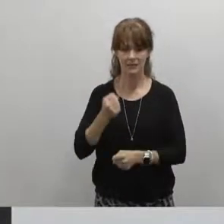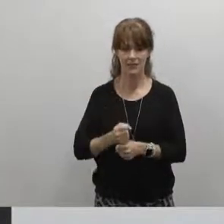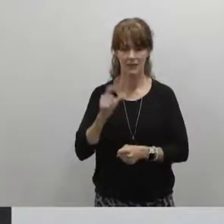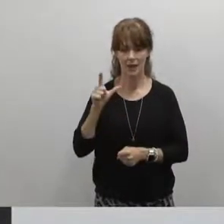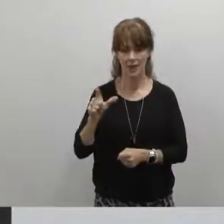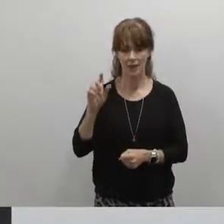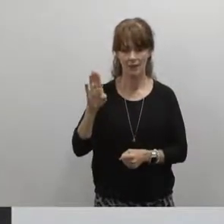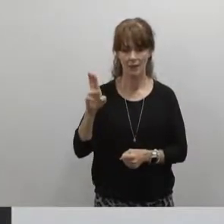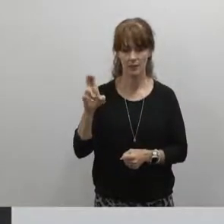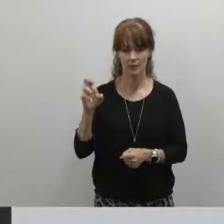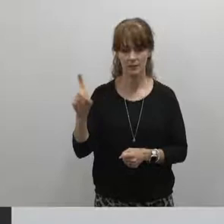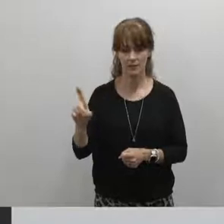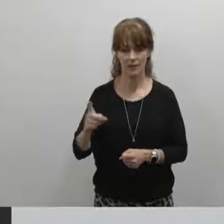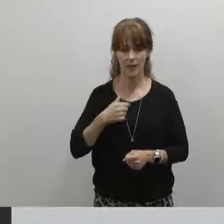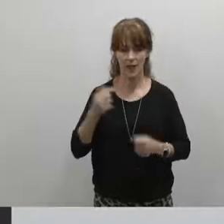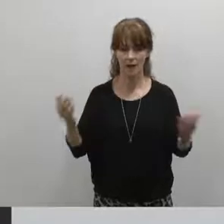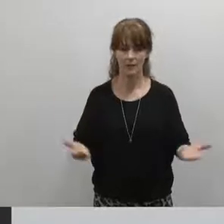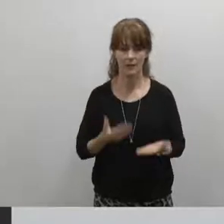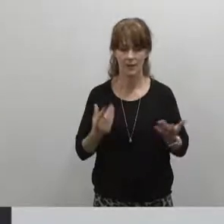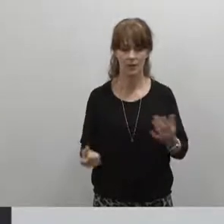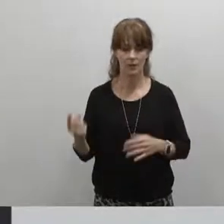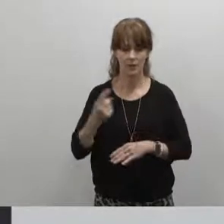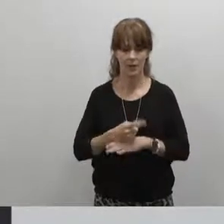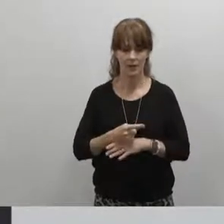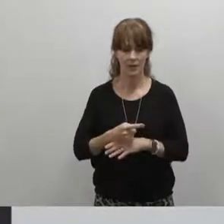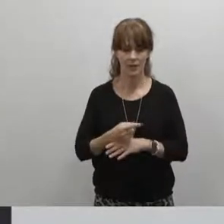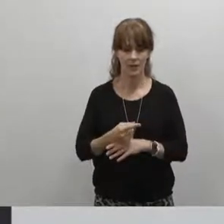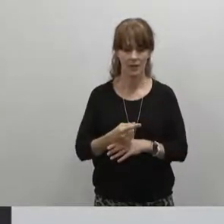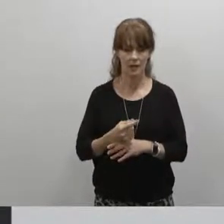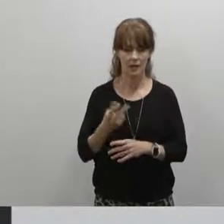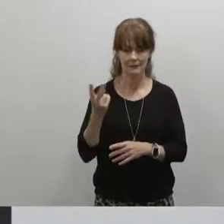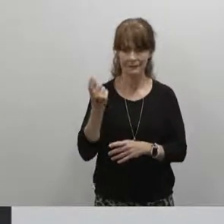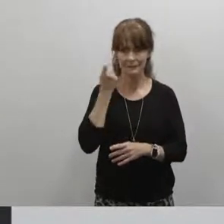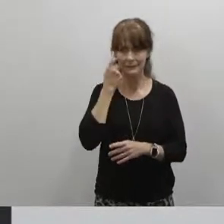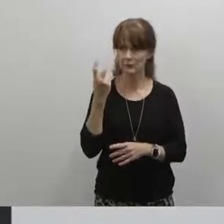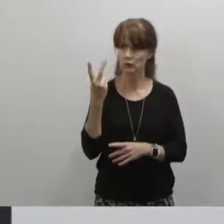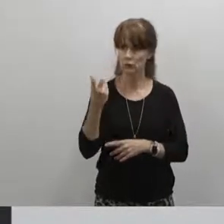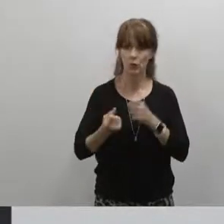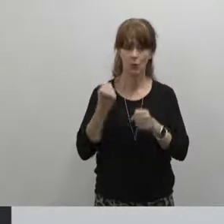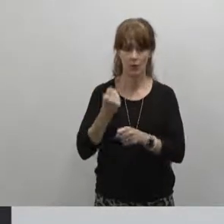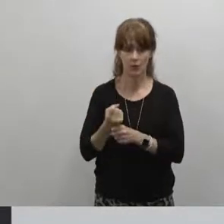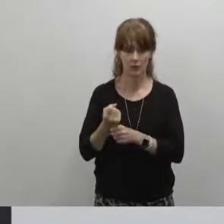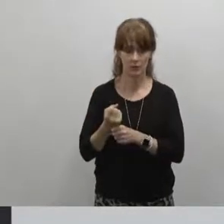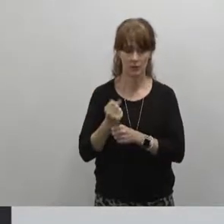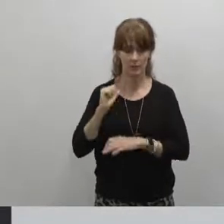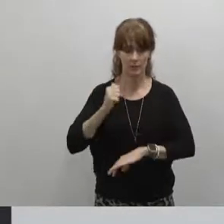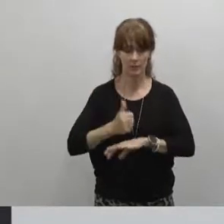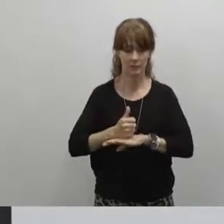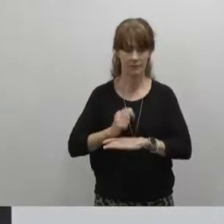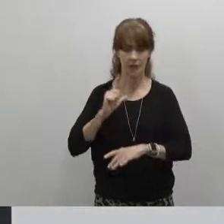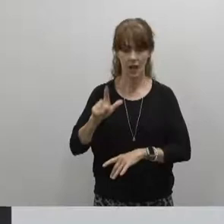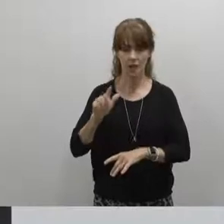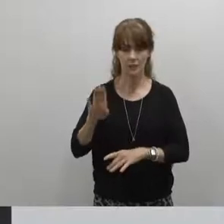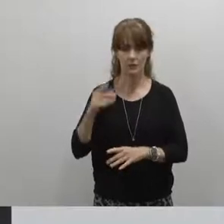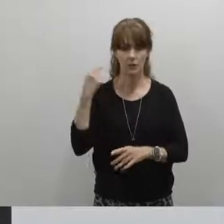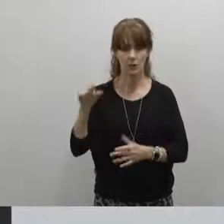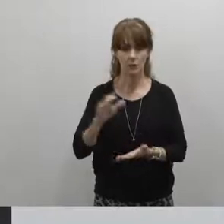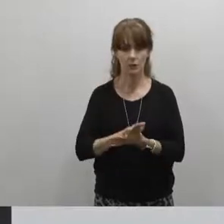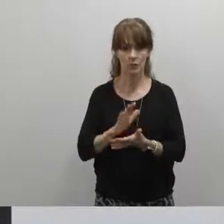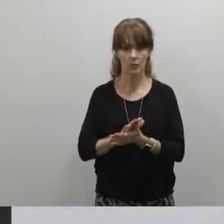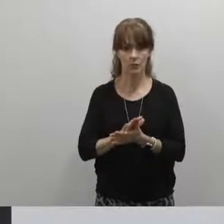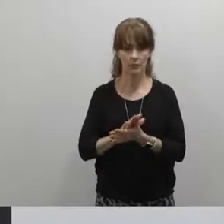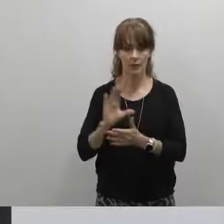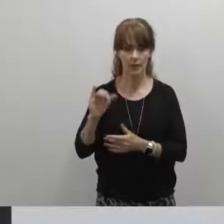ឯសាលារៀន Poly ខ្ញុំមកទីនេះពីព្រោះអីក្នុងរយៈពេល2ឆ្នាំរួចមកហើយគឺថាគា